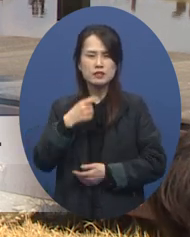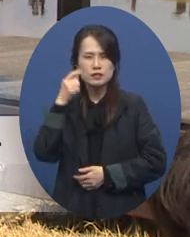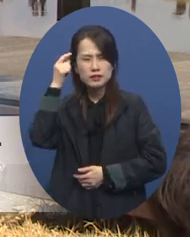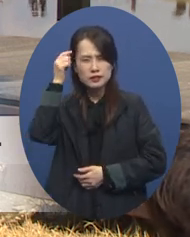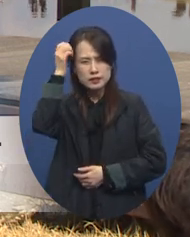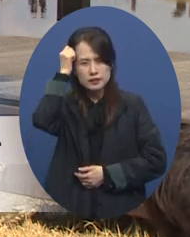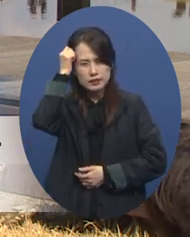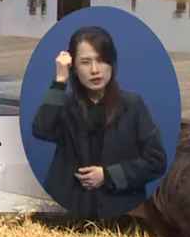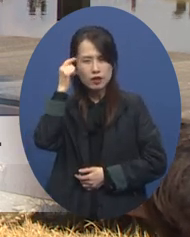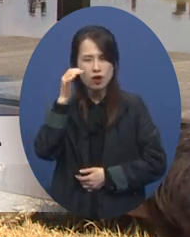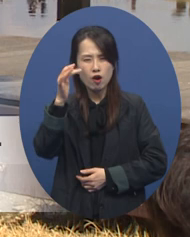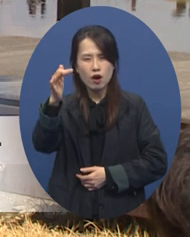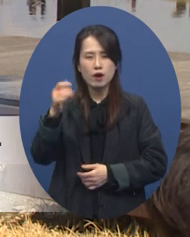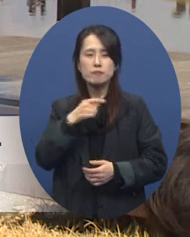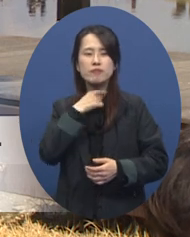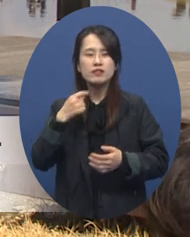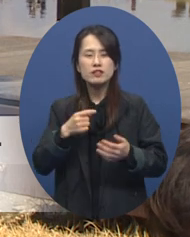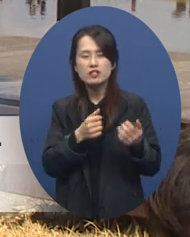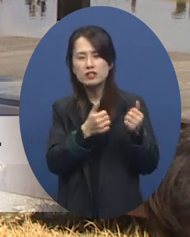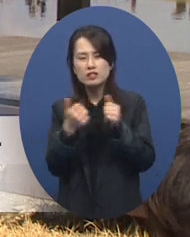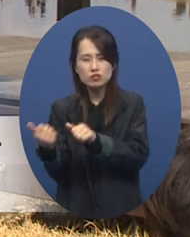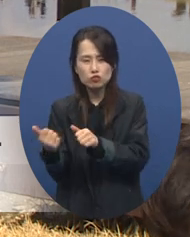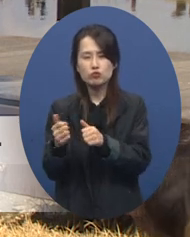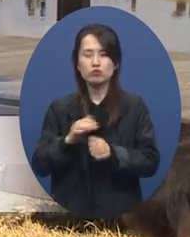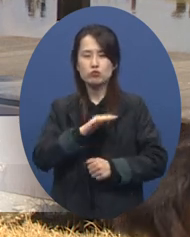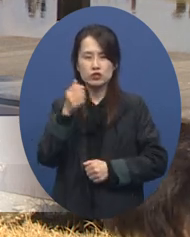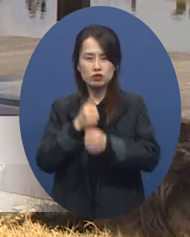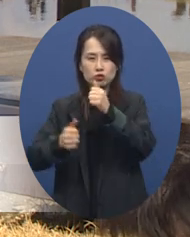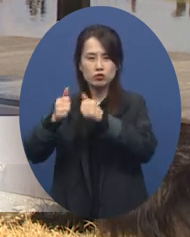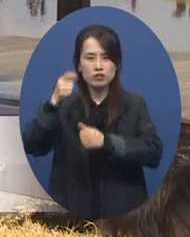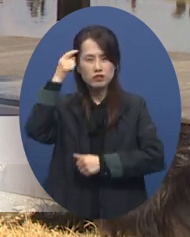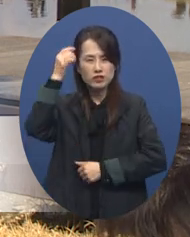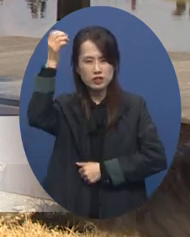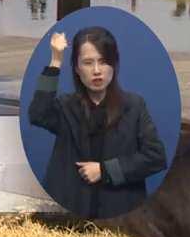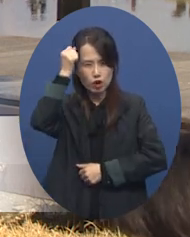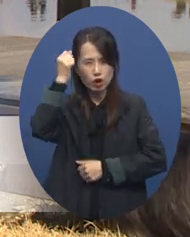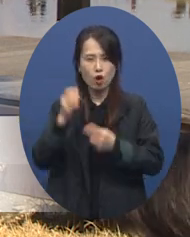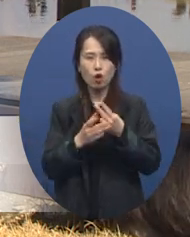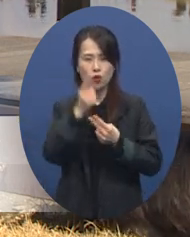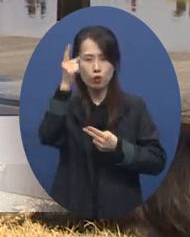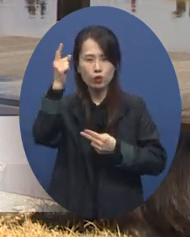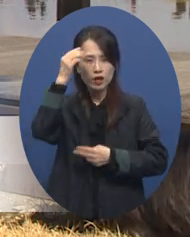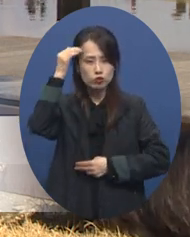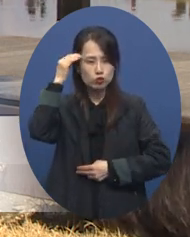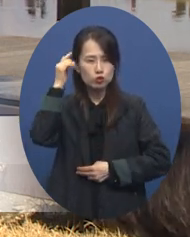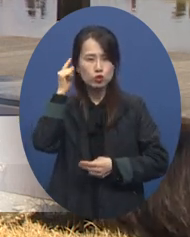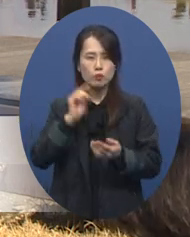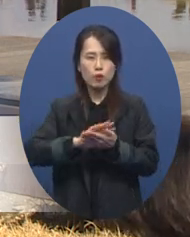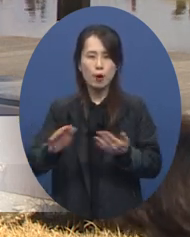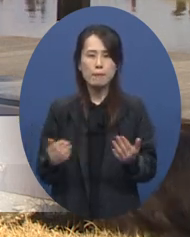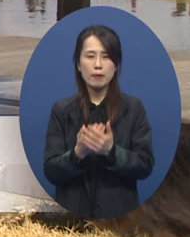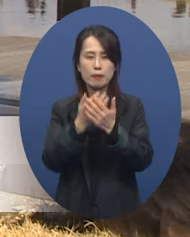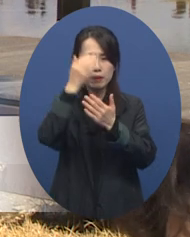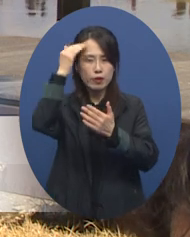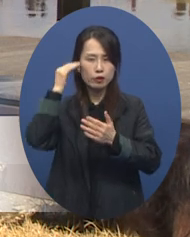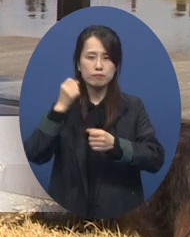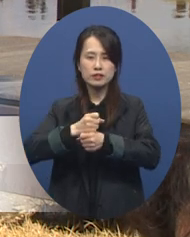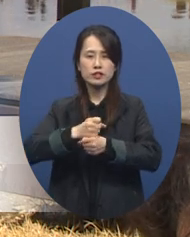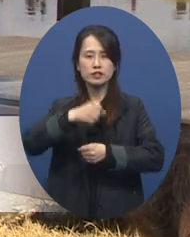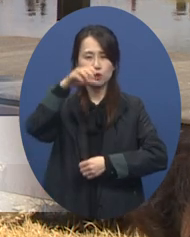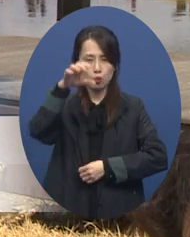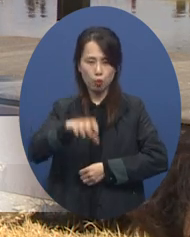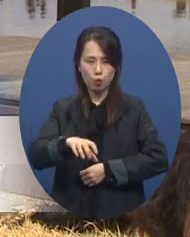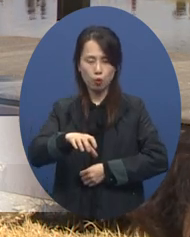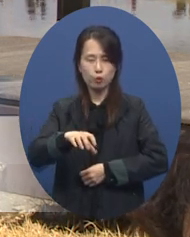희생하신 우리 선조들의 정신을 받들고 통일된 조국, 평화 번영의 대한민국을 만들어 나가는